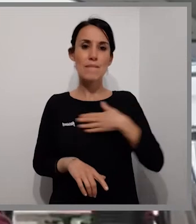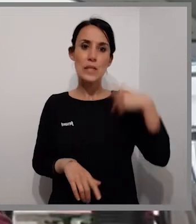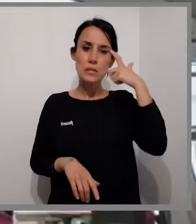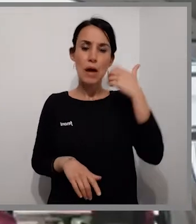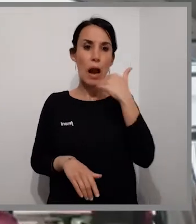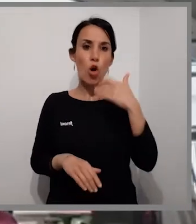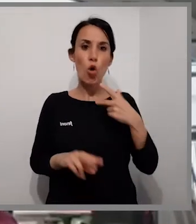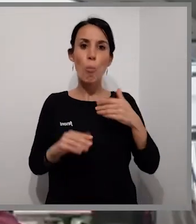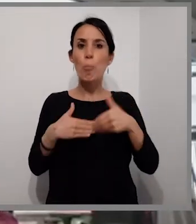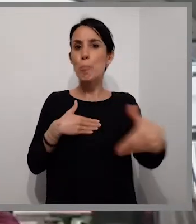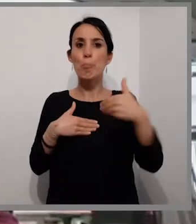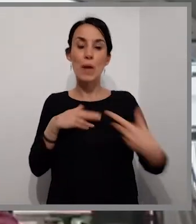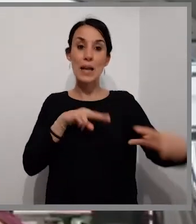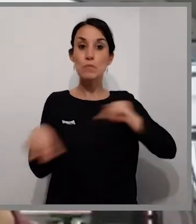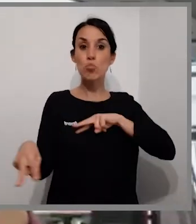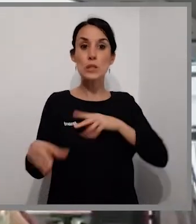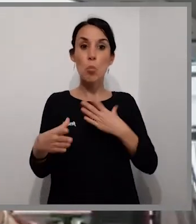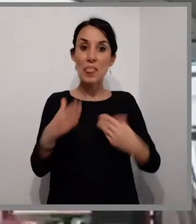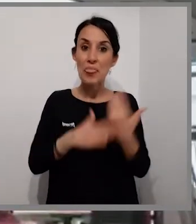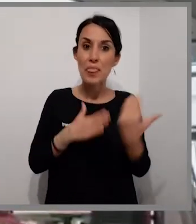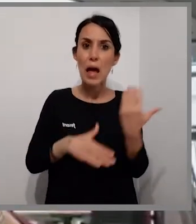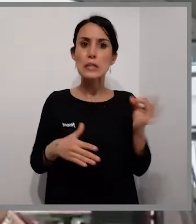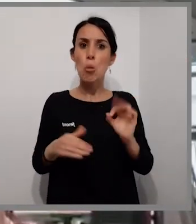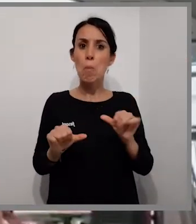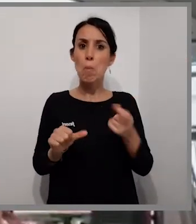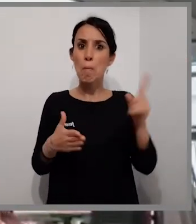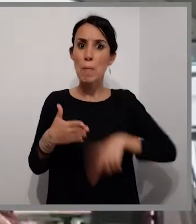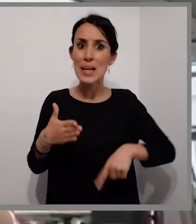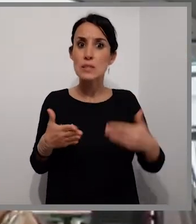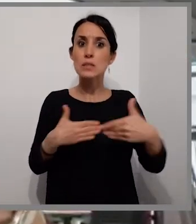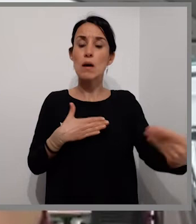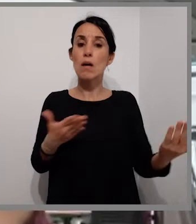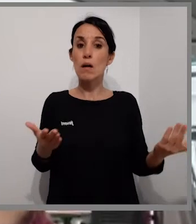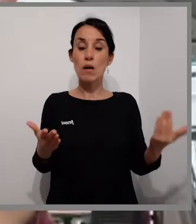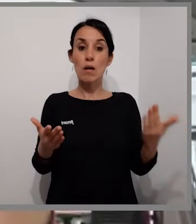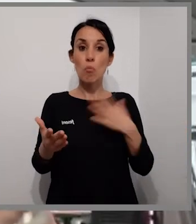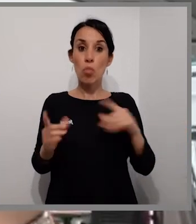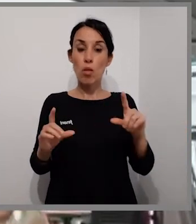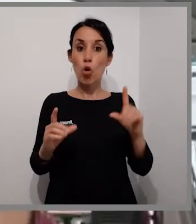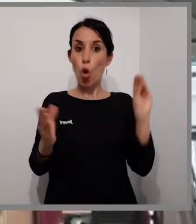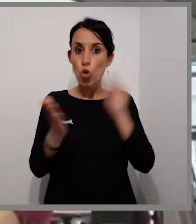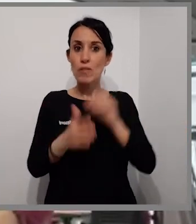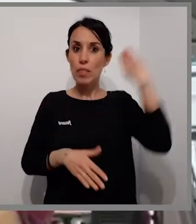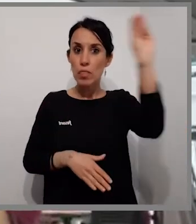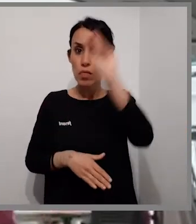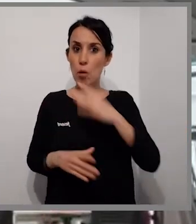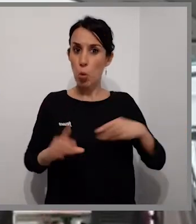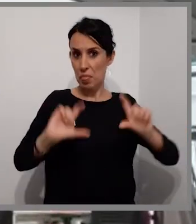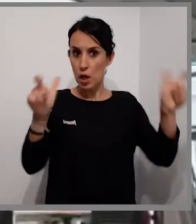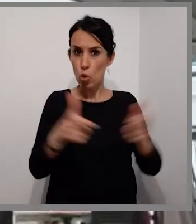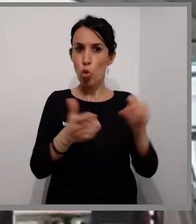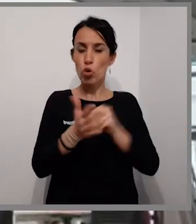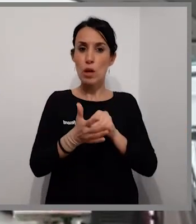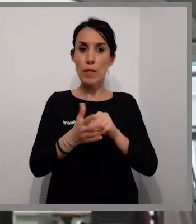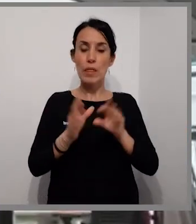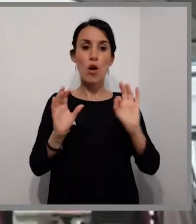en aquests casos, alguna previsió de resposta que pugui tardar dies, que pugui tardar més, la possibilitat també de tornar-los a interpel·lar. I